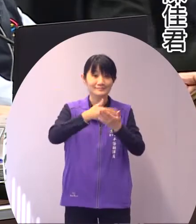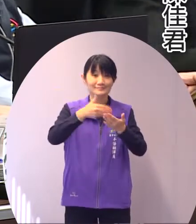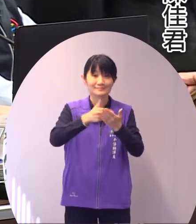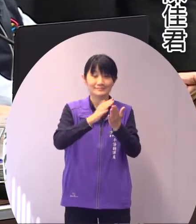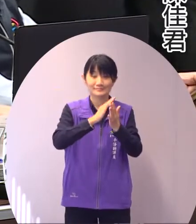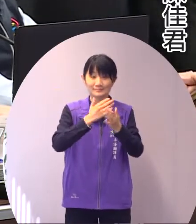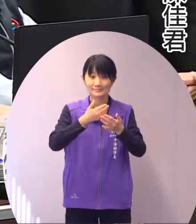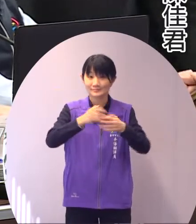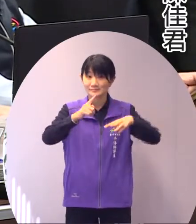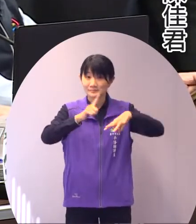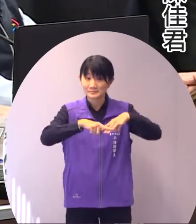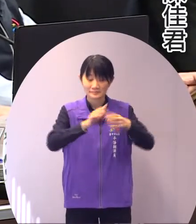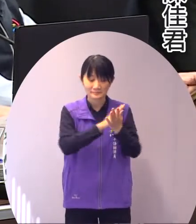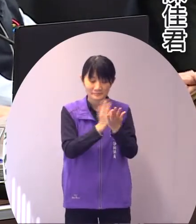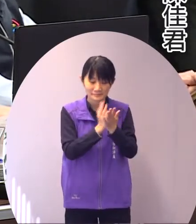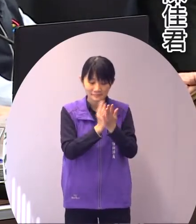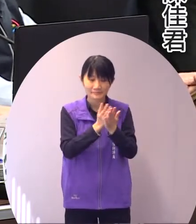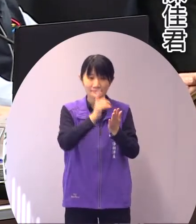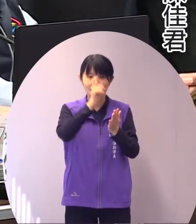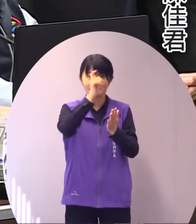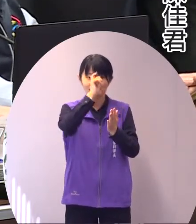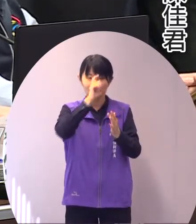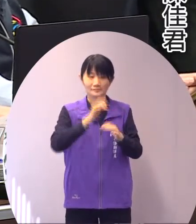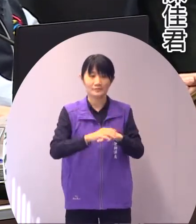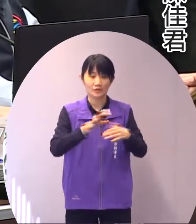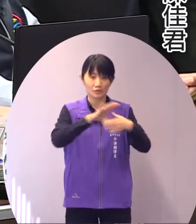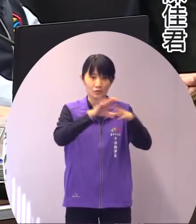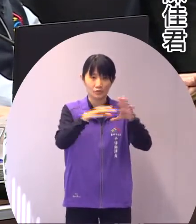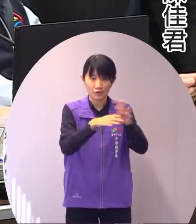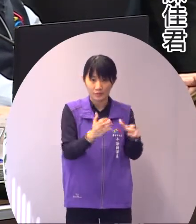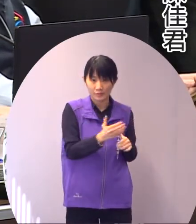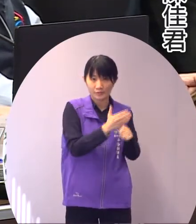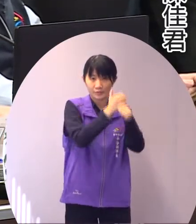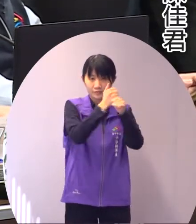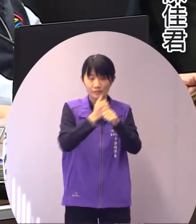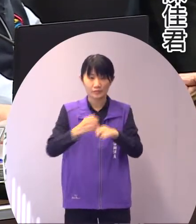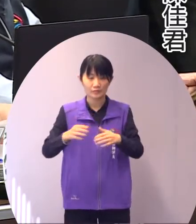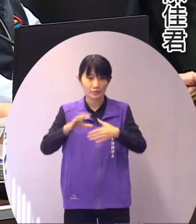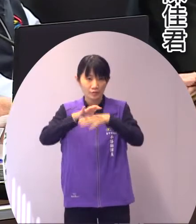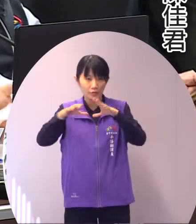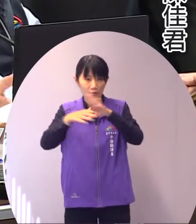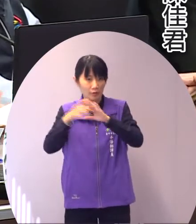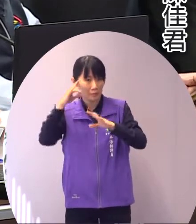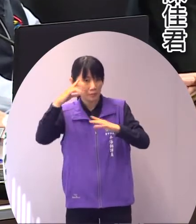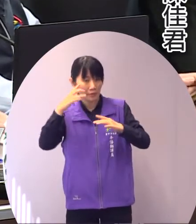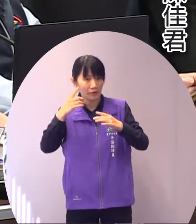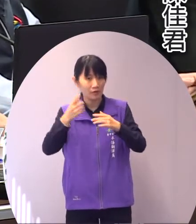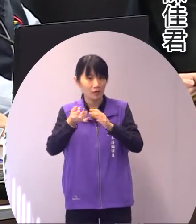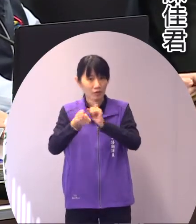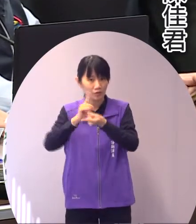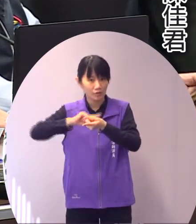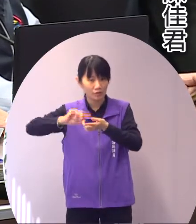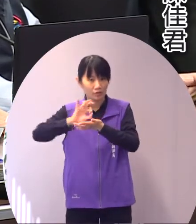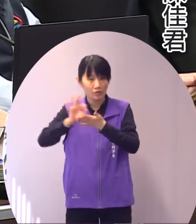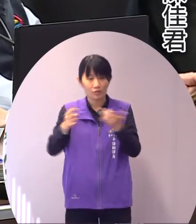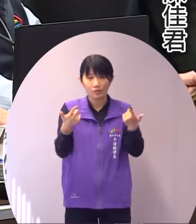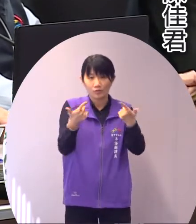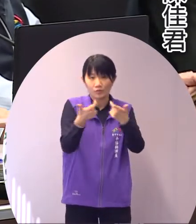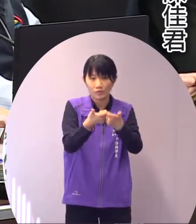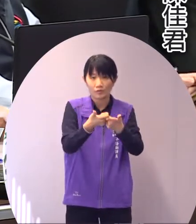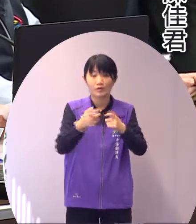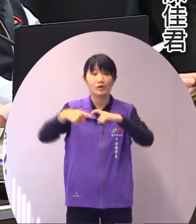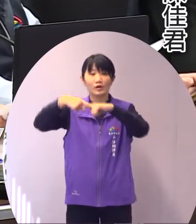文创为用的这样的一个策略，结合有形文化资产跟无形文化资产，那呼应我们联合国